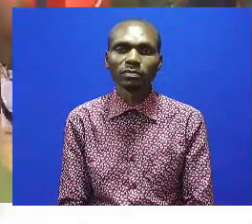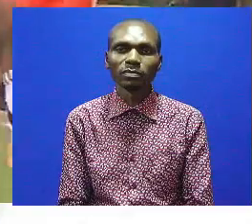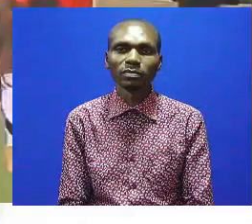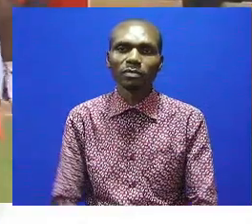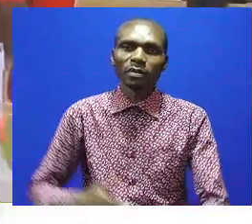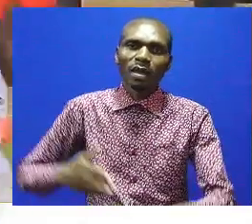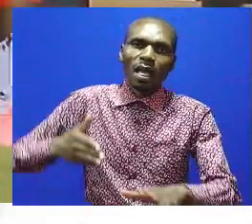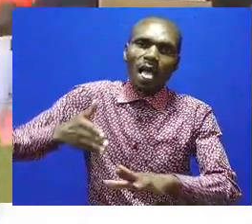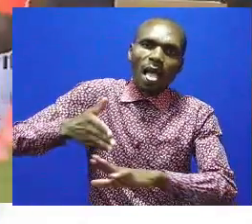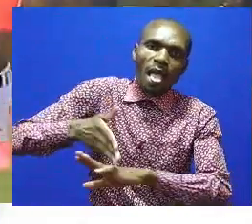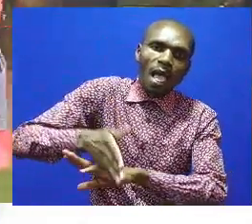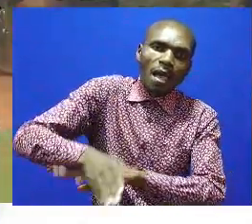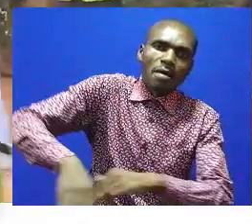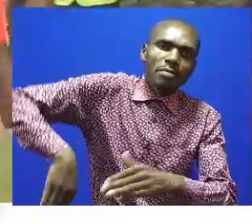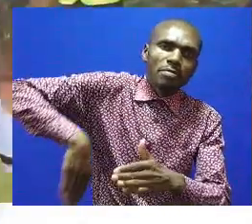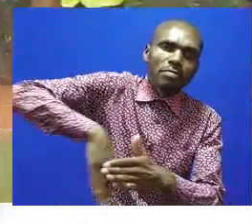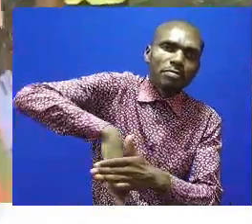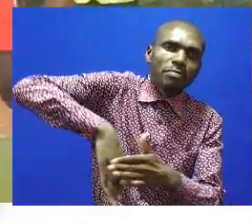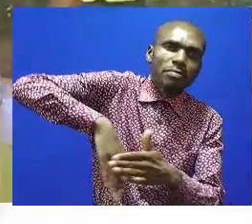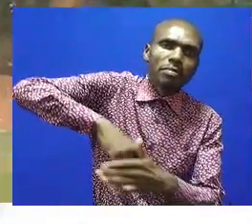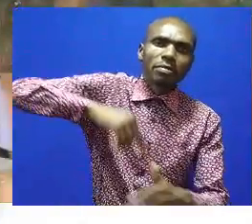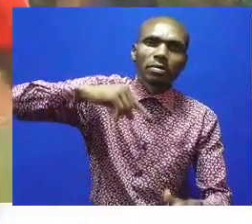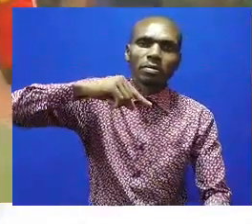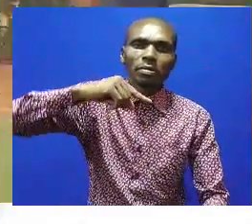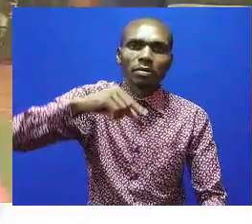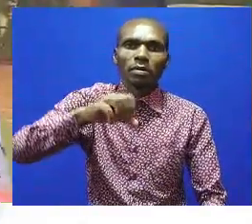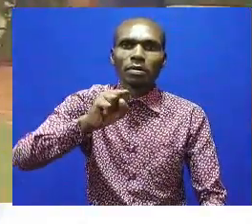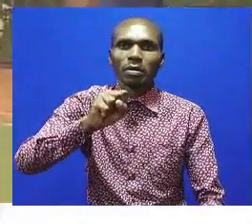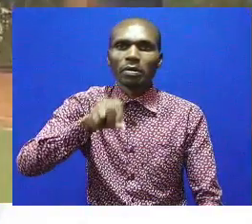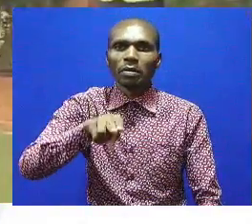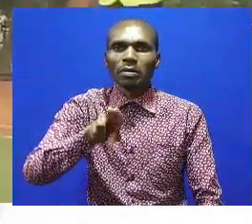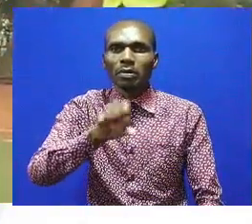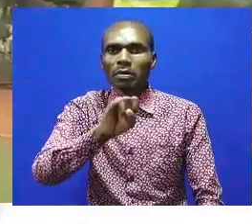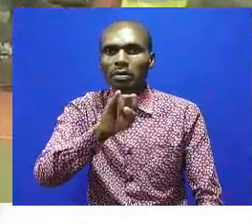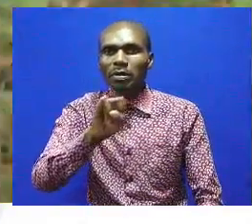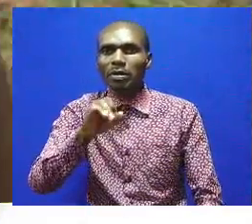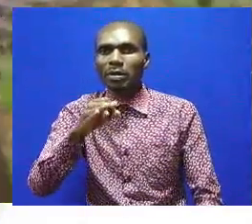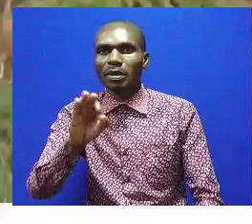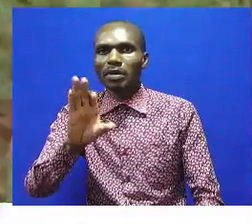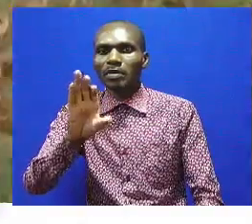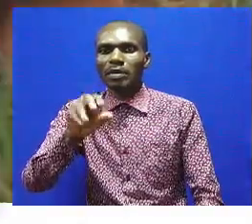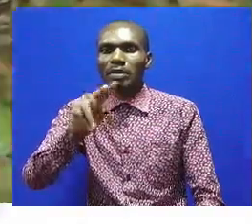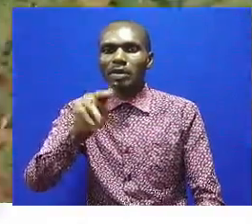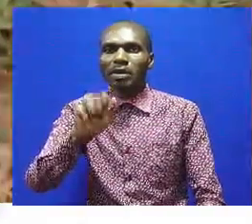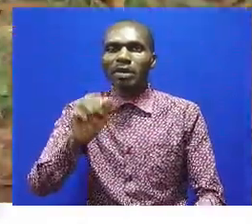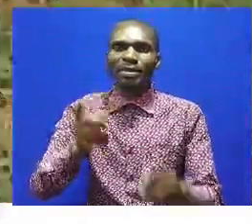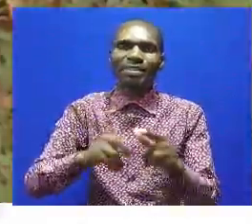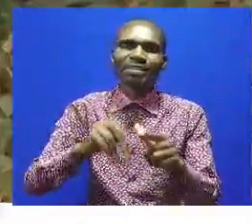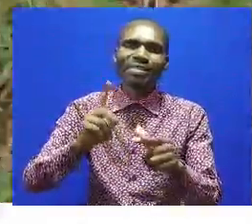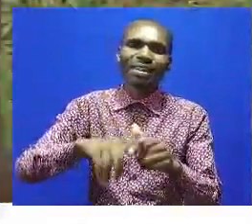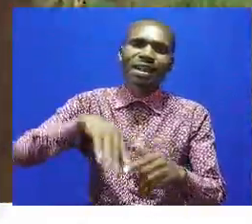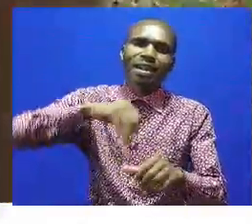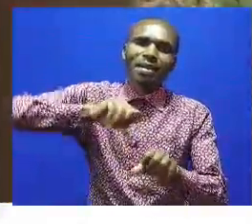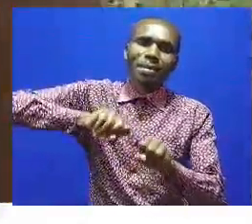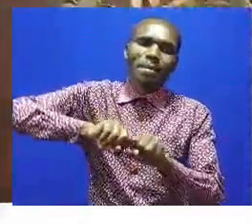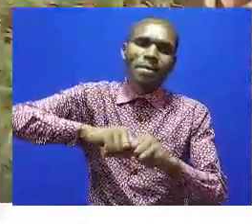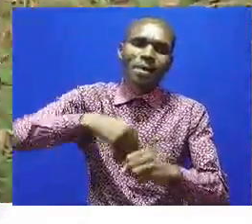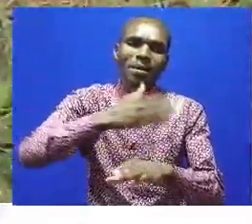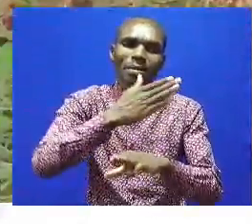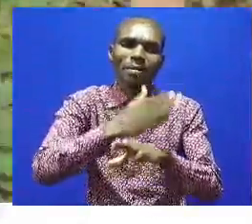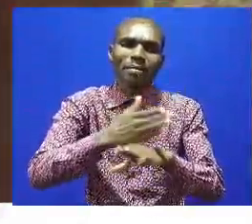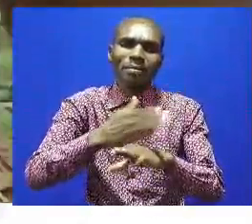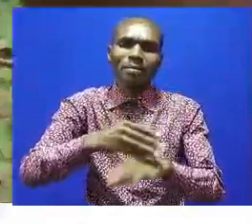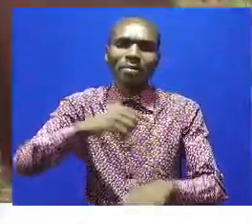magega yo ko gosoreria Gusii FC semene ne bitangani via NSL Niga nyara ko umia ase gosori gati ya Gusii FC na